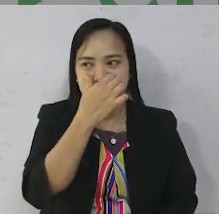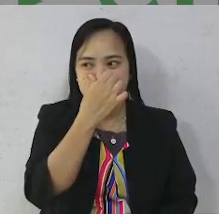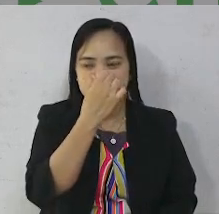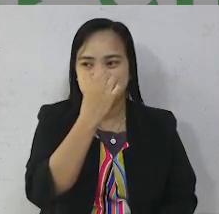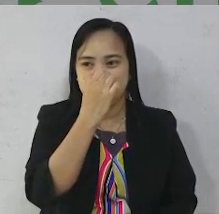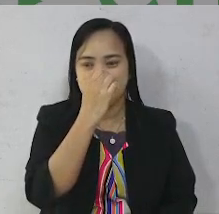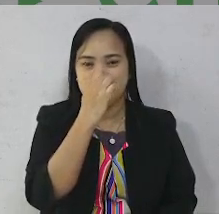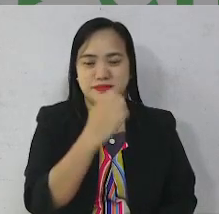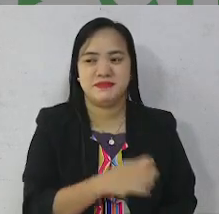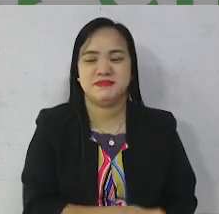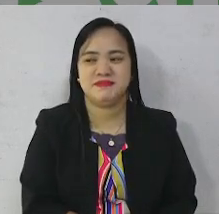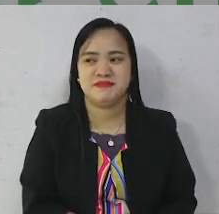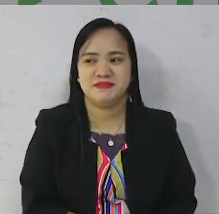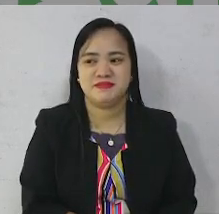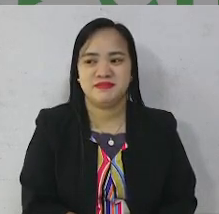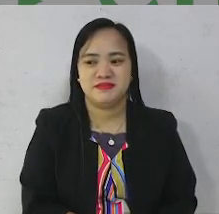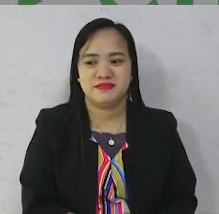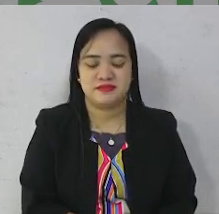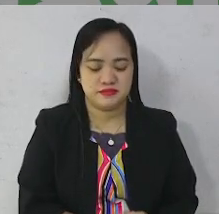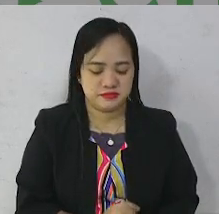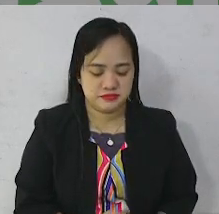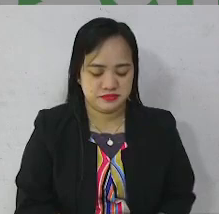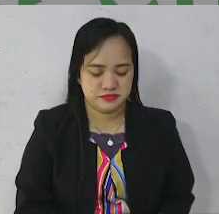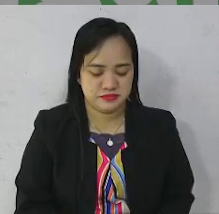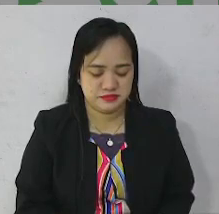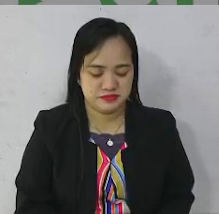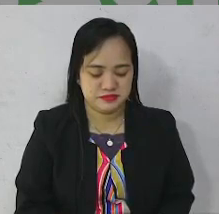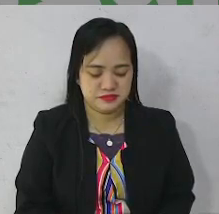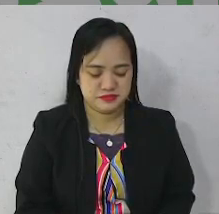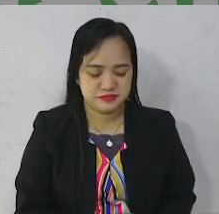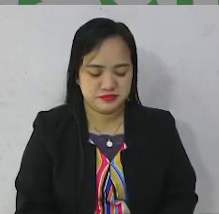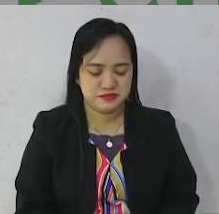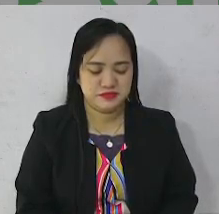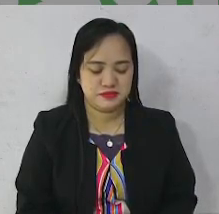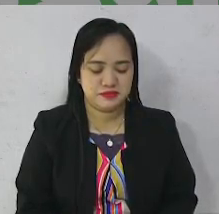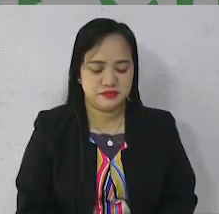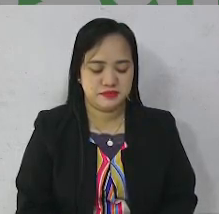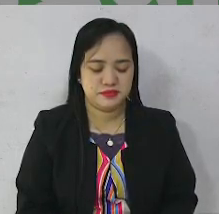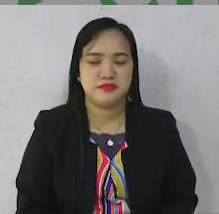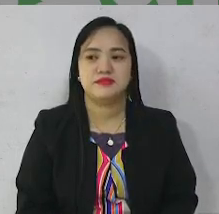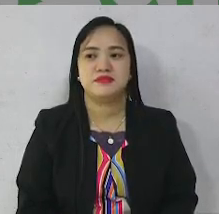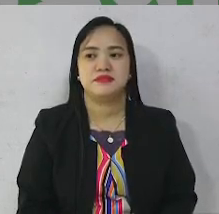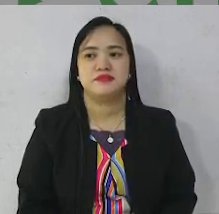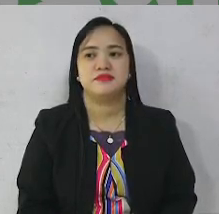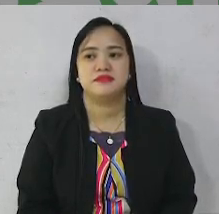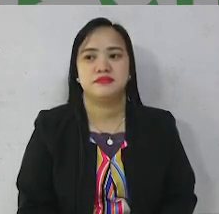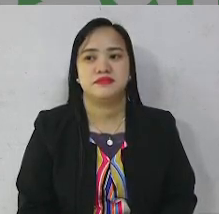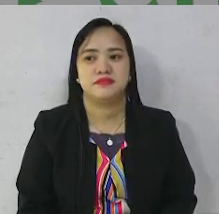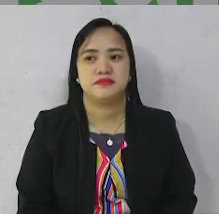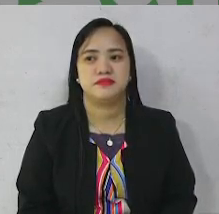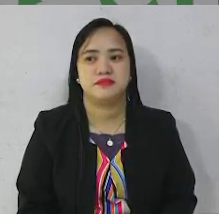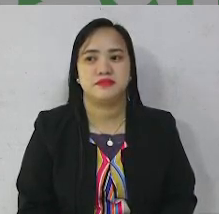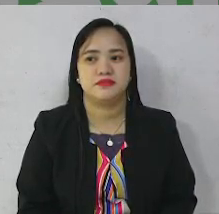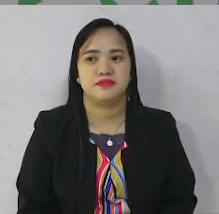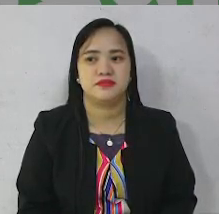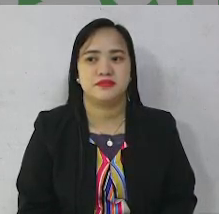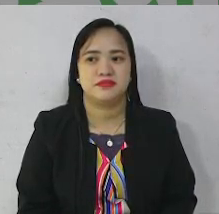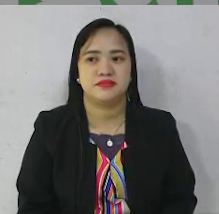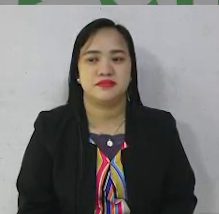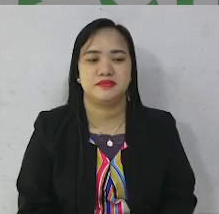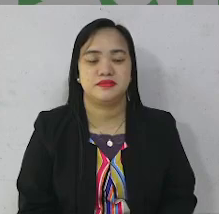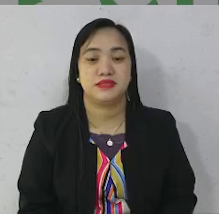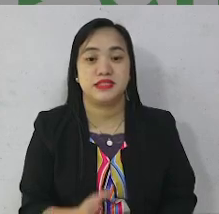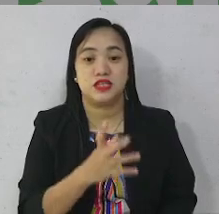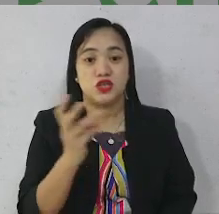debang tutubo yung cartilage niya ma'am o wala yun kasi ano na yun Naka built na yung cartilage na yun ganon na siya talaga yan yung korte ng